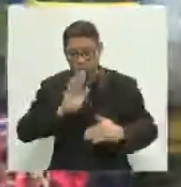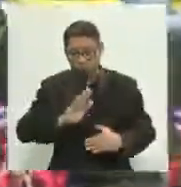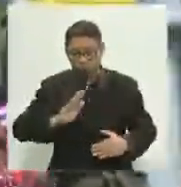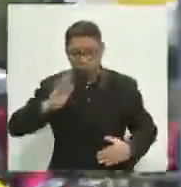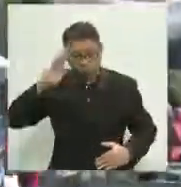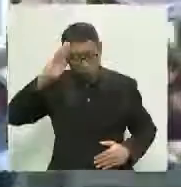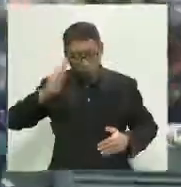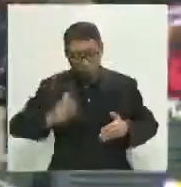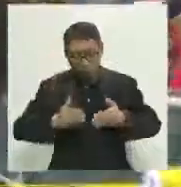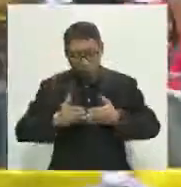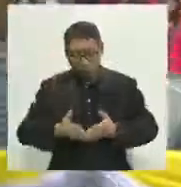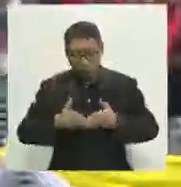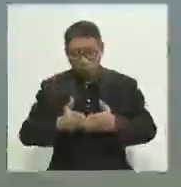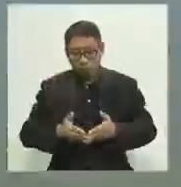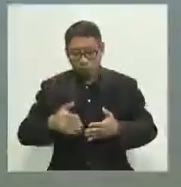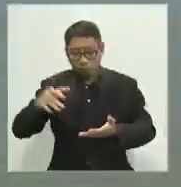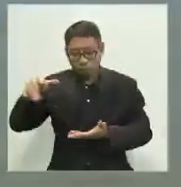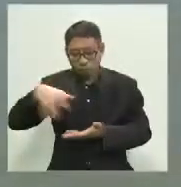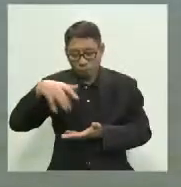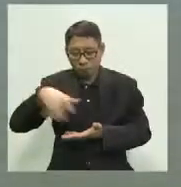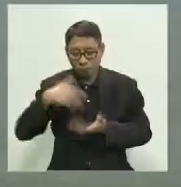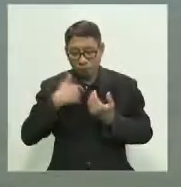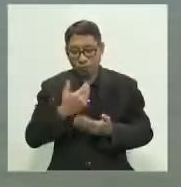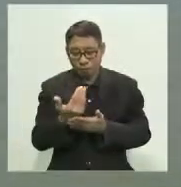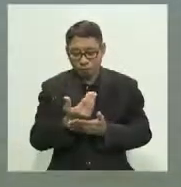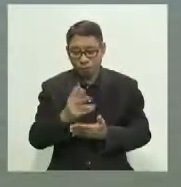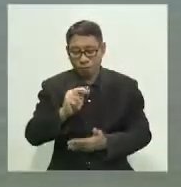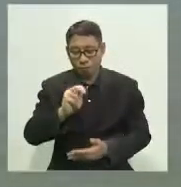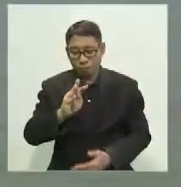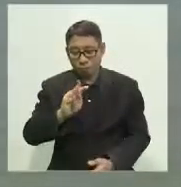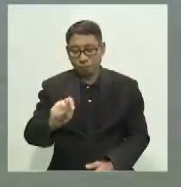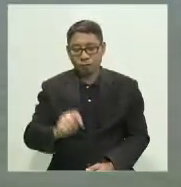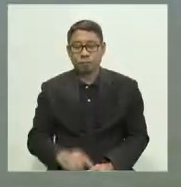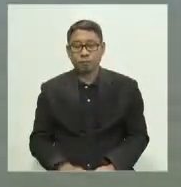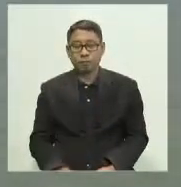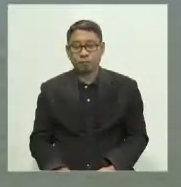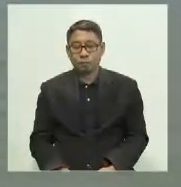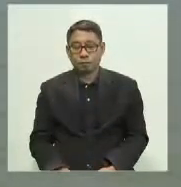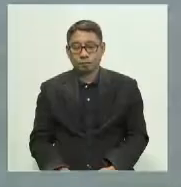กองทัพเรือโดยจะมีการถ่ายทอดผ่านสถานีวิทยุโทรทัศน์แห่งประเทศไทยด้วยค่ะ